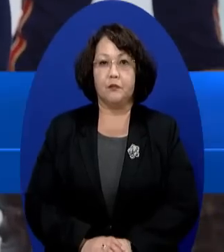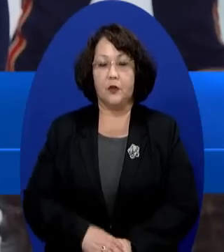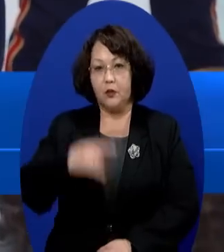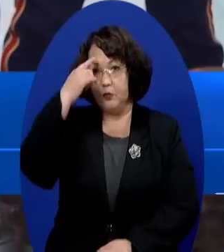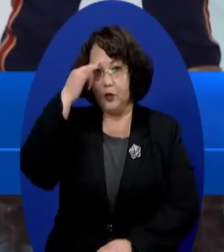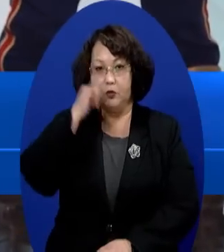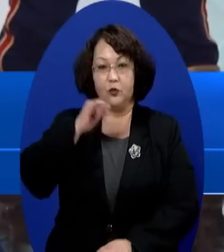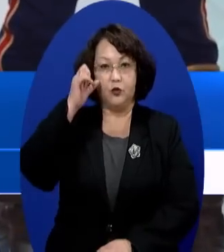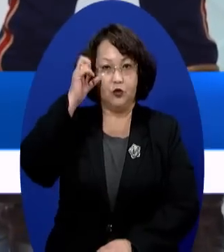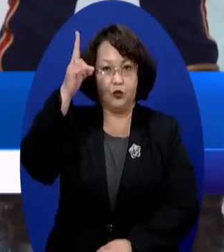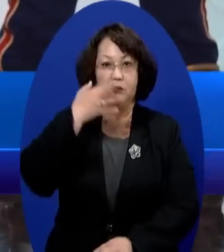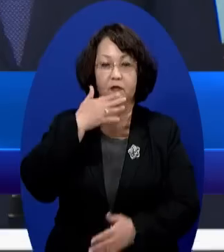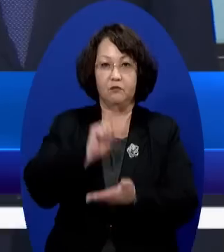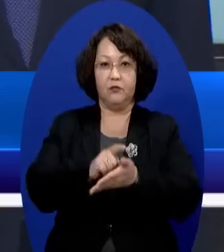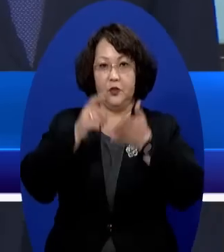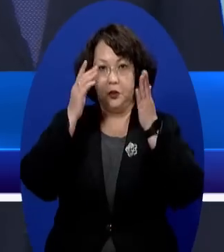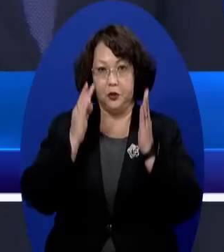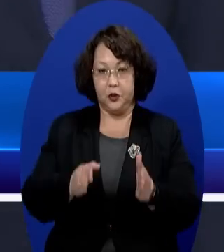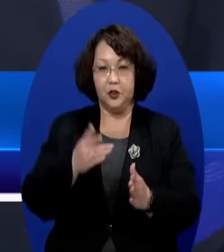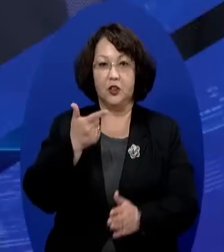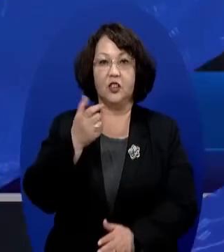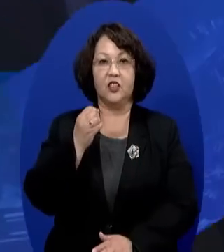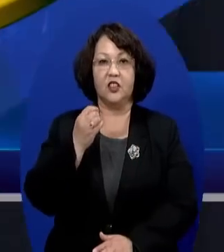Монгол Улсын ерөнхийлөгчийн зарлагаар генерал цол олгов.